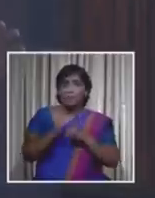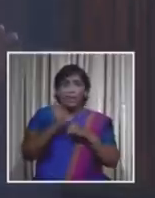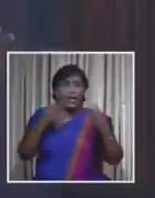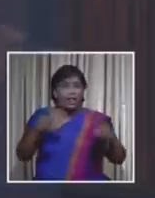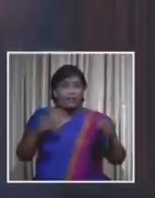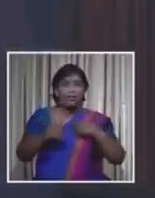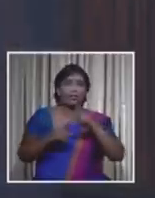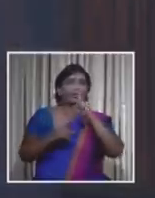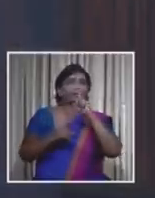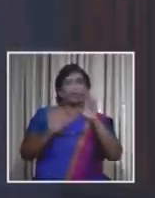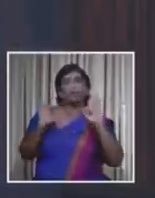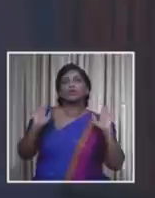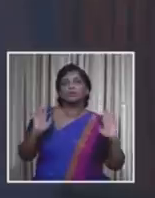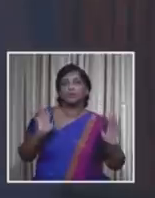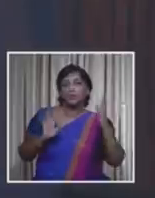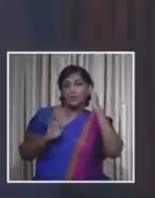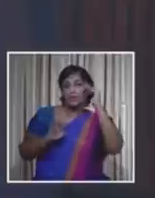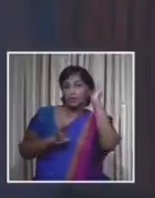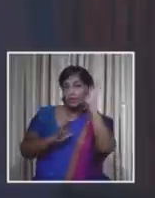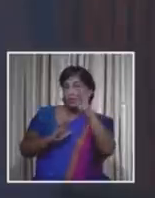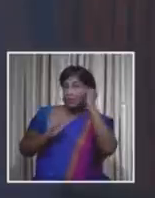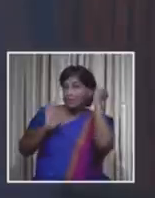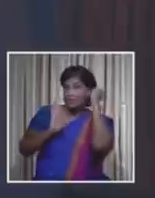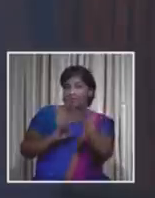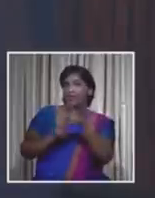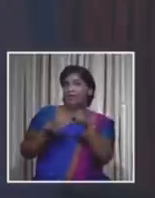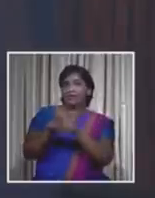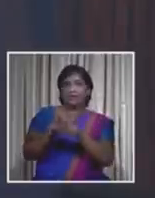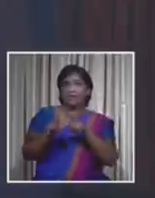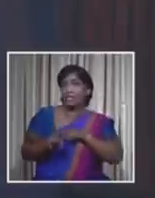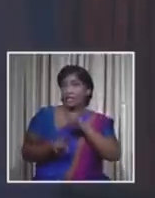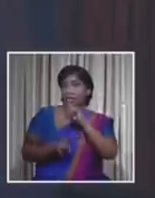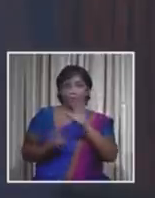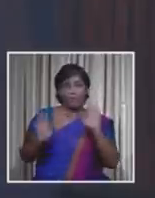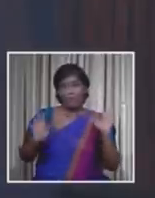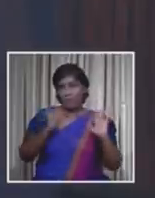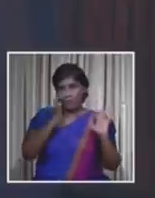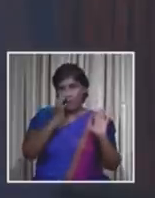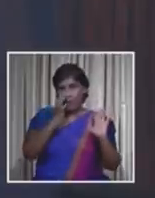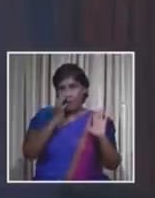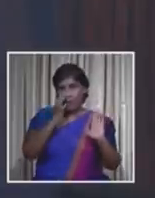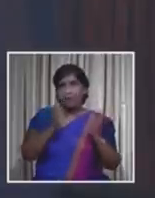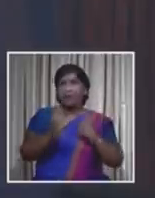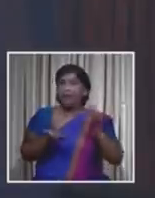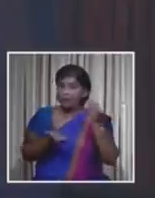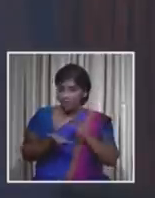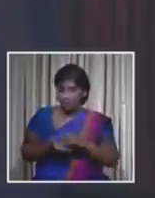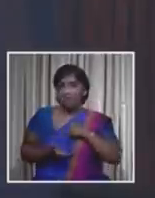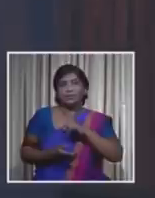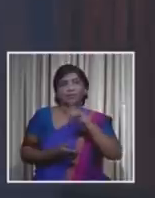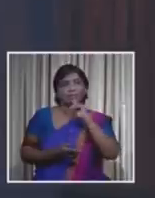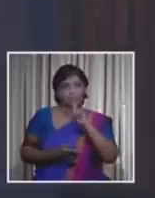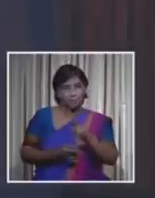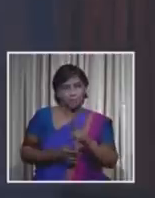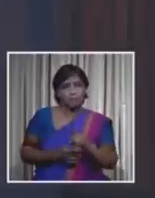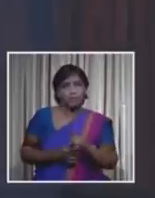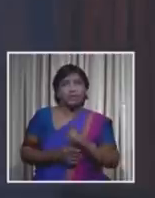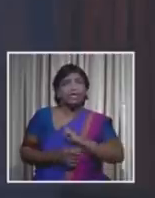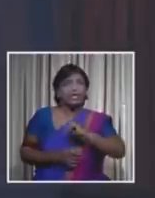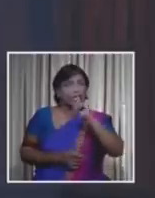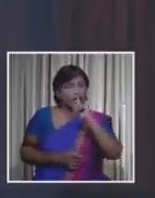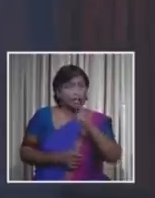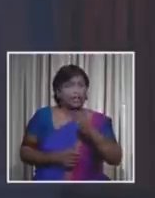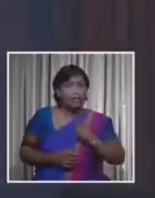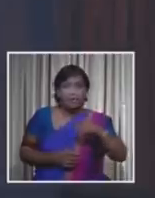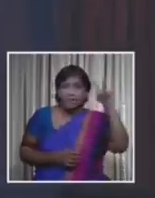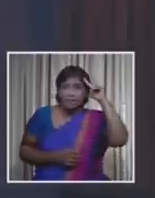කතා කරා මිසක් කාන්තාවන්ට අපහසුතාවයට පත් කරන කිසි දෙයක් කතා කරේ නැහැ නැවත වතාවක් මම කතා කරන්නේ කියපු මම